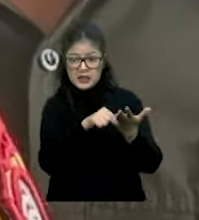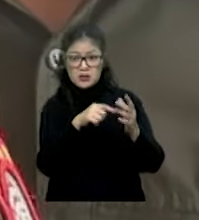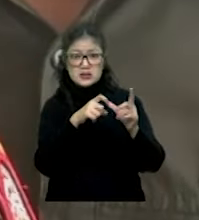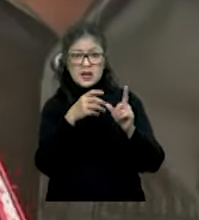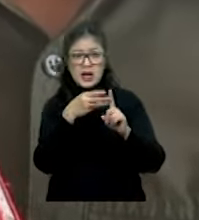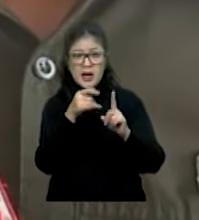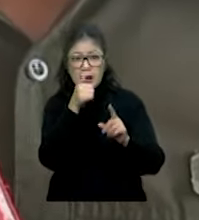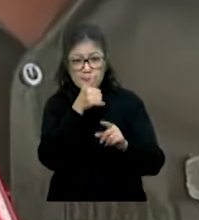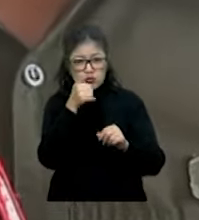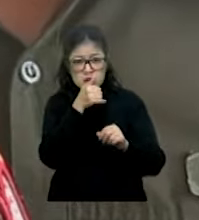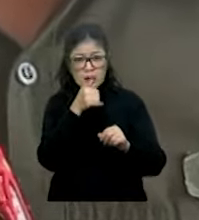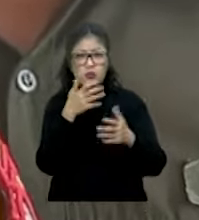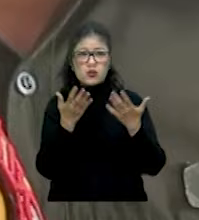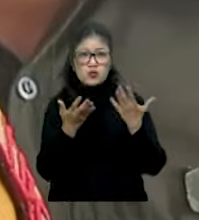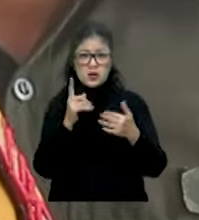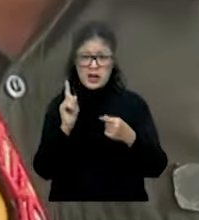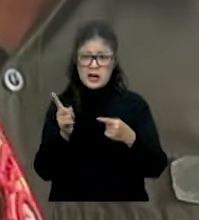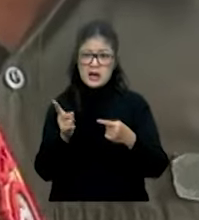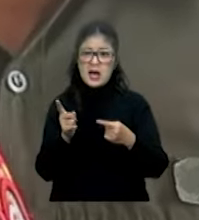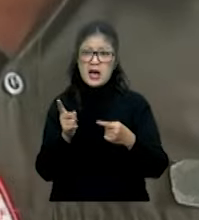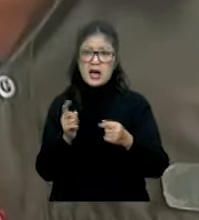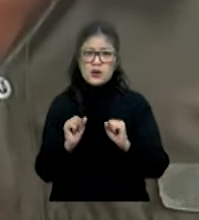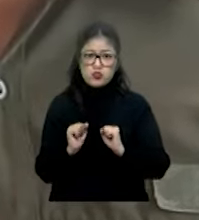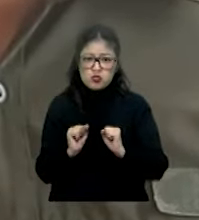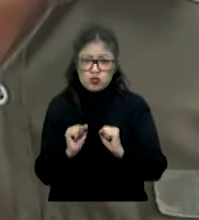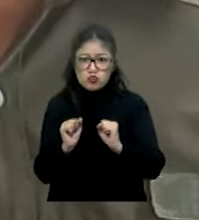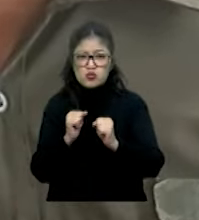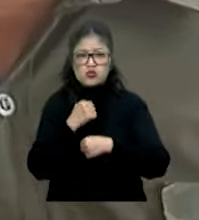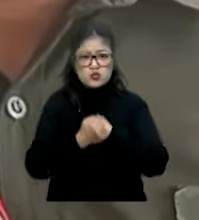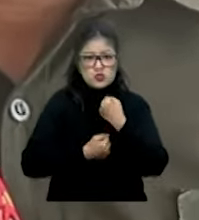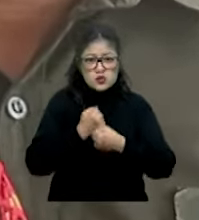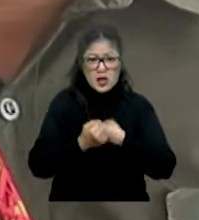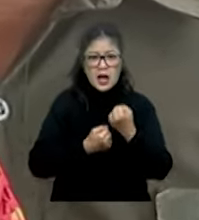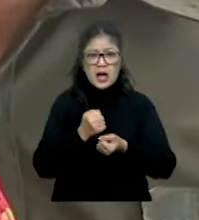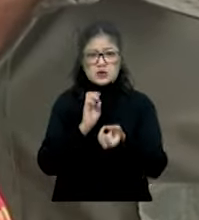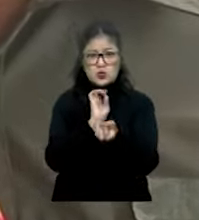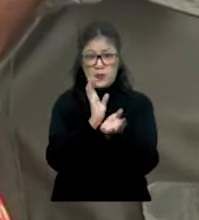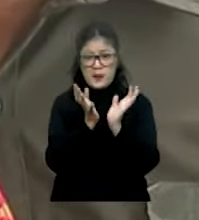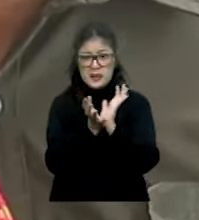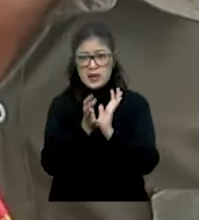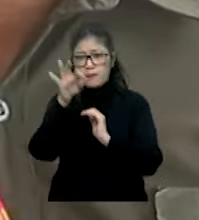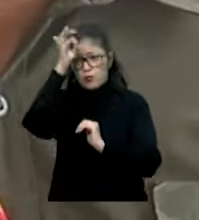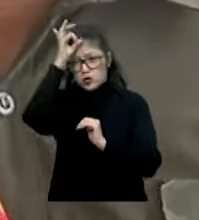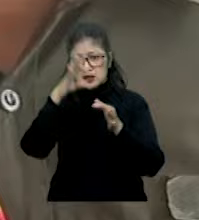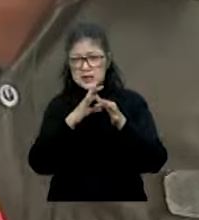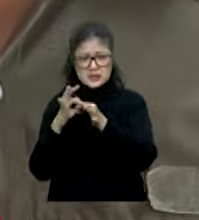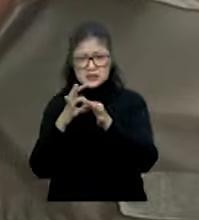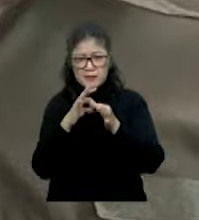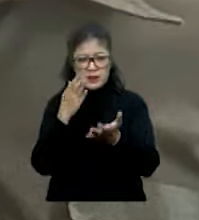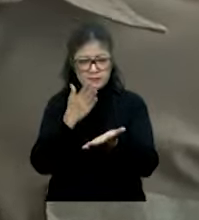dibawa menuju ke Surabaya berhasil digagalkan oleh tim gabungan pada saat